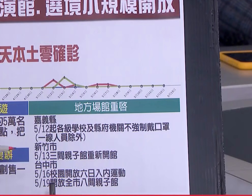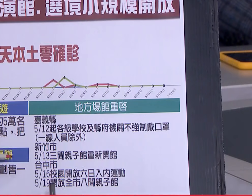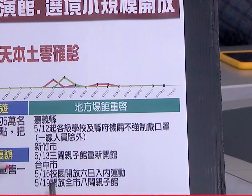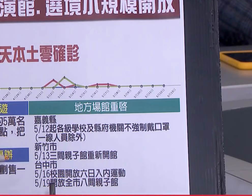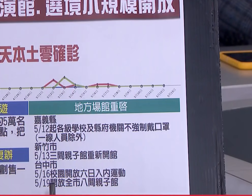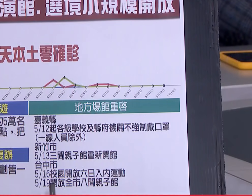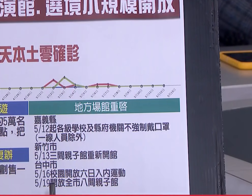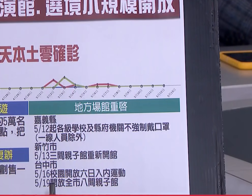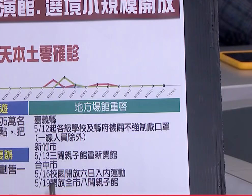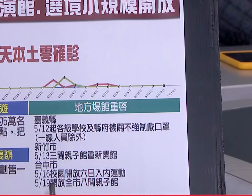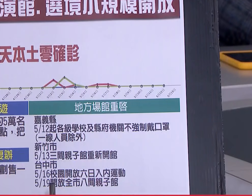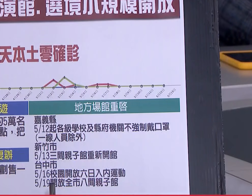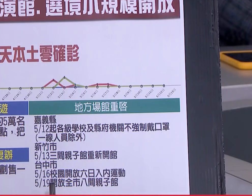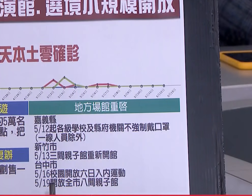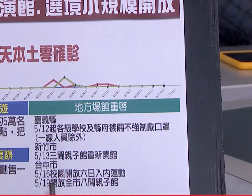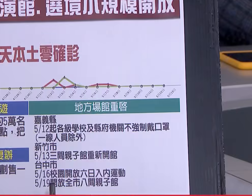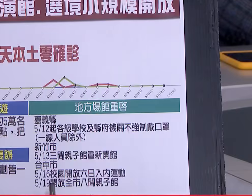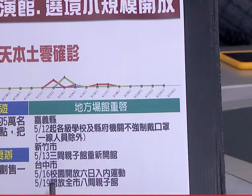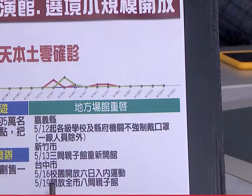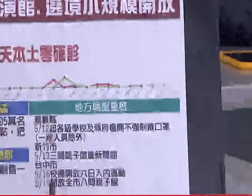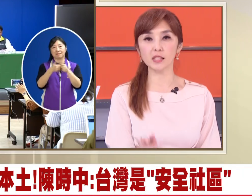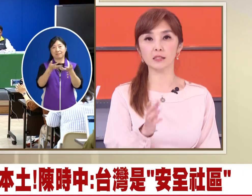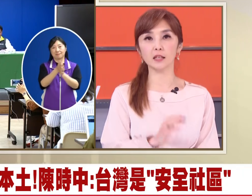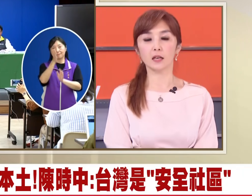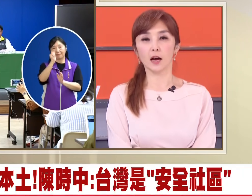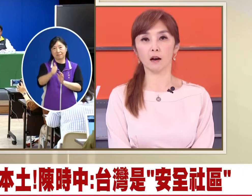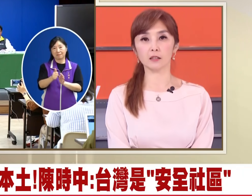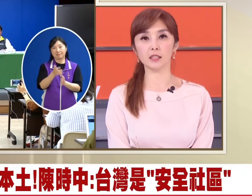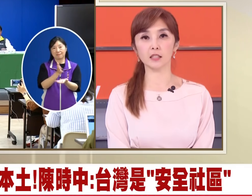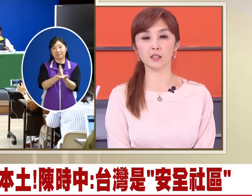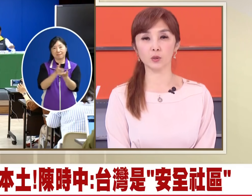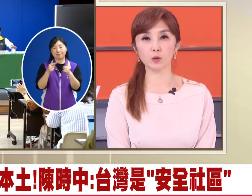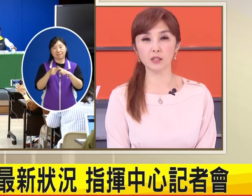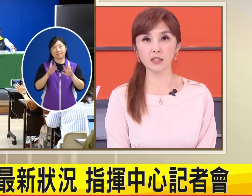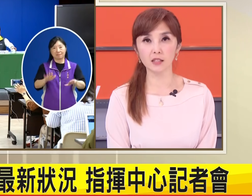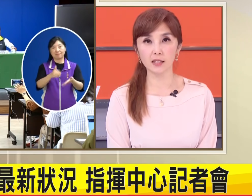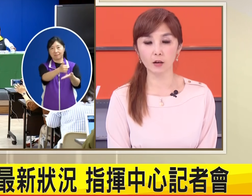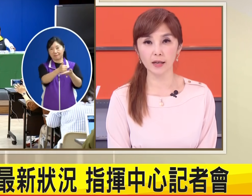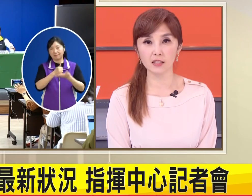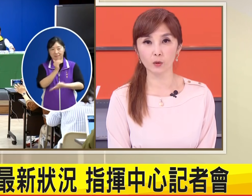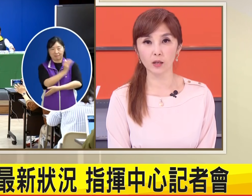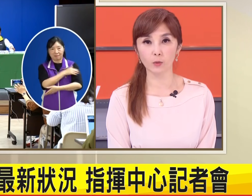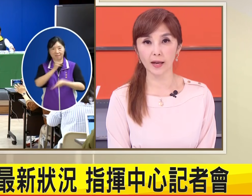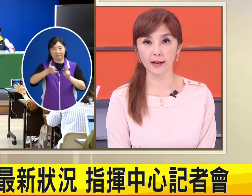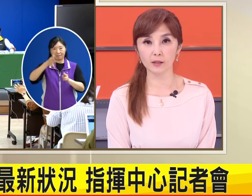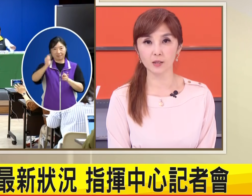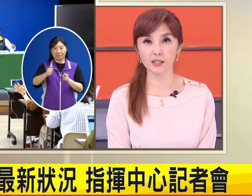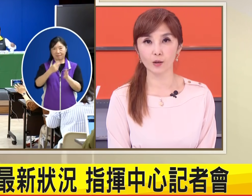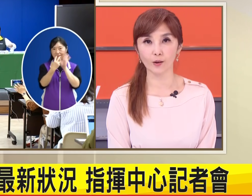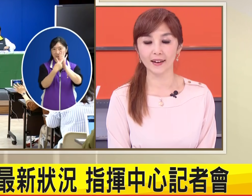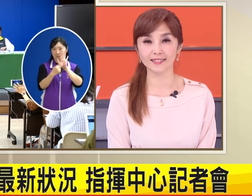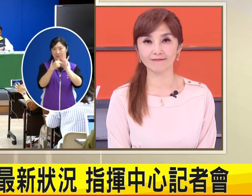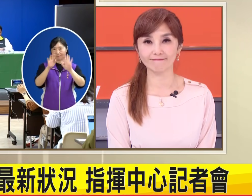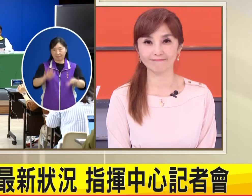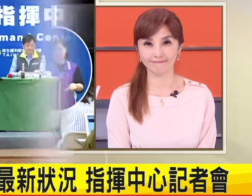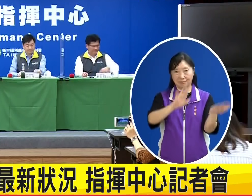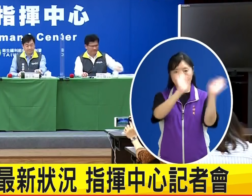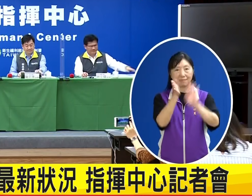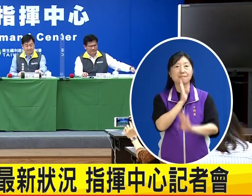规划，先出售1半的座位。好，目前呢，好，这个指挥中心正在召开记者会了，我们来看看最新的状